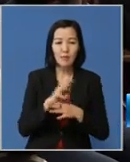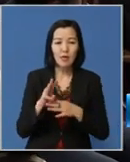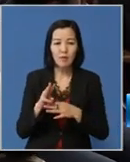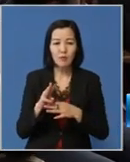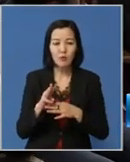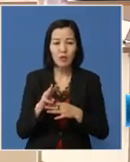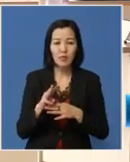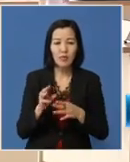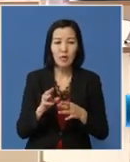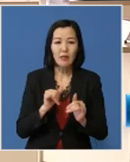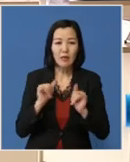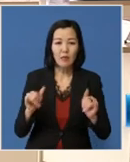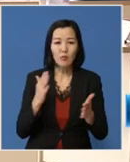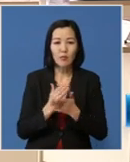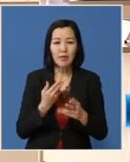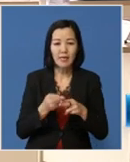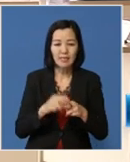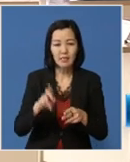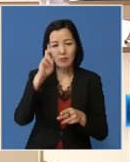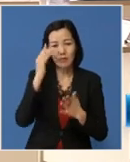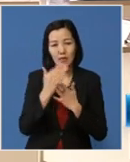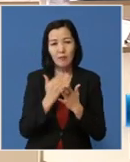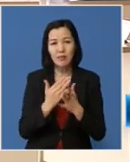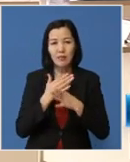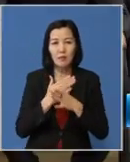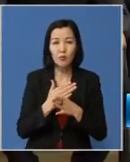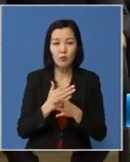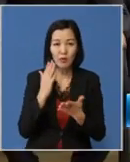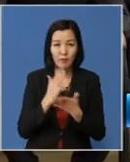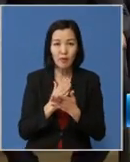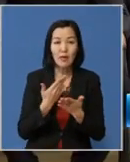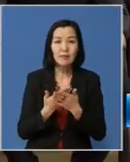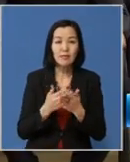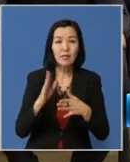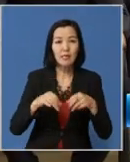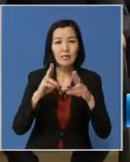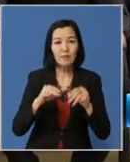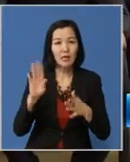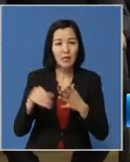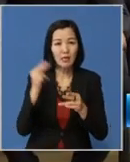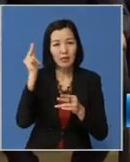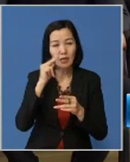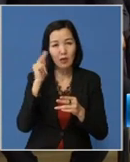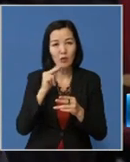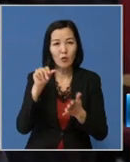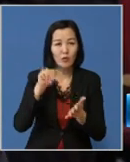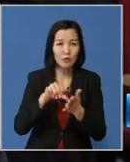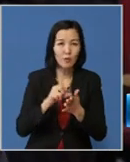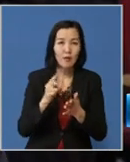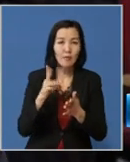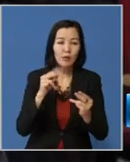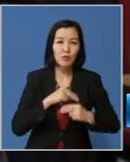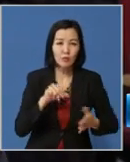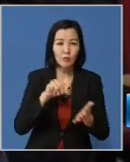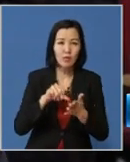де ілгерілеушілік бар. Әсіресе мемлекеттік бағдарламалар үлкен септігін тигізіп отыр. Мәселен, кәсіптік қайта даярлау курсынан өтіп бірнешеу